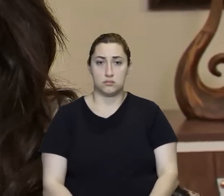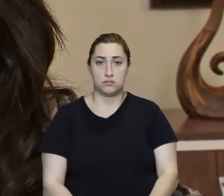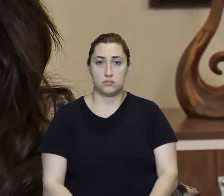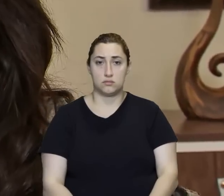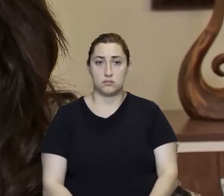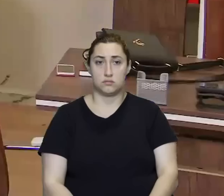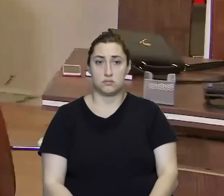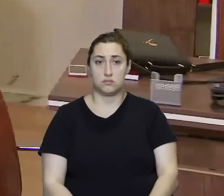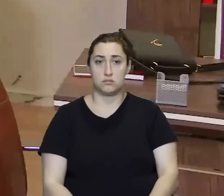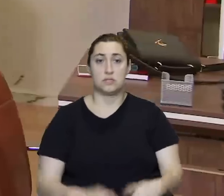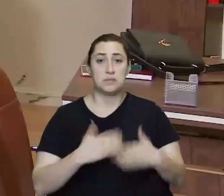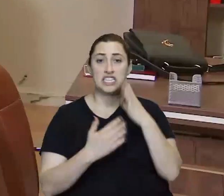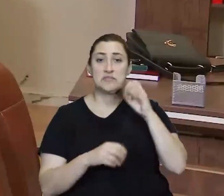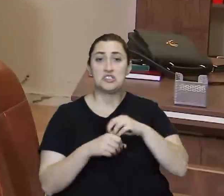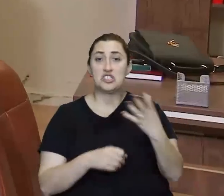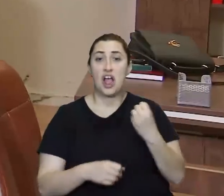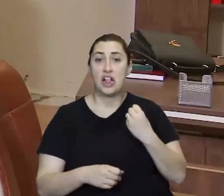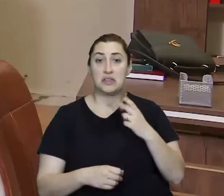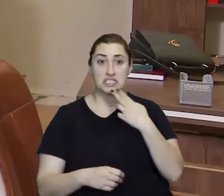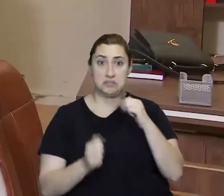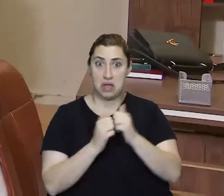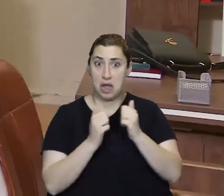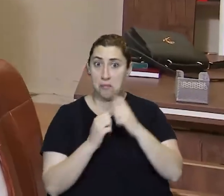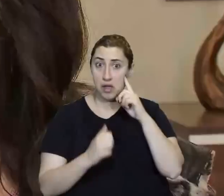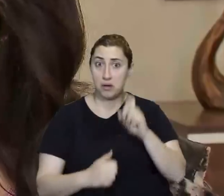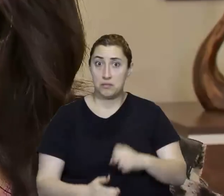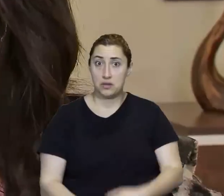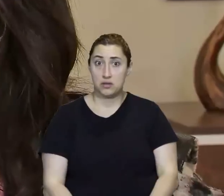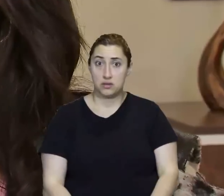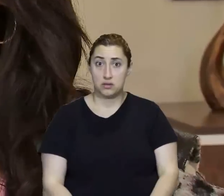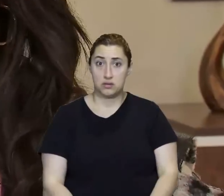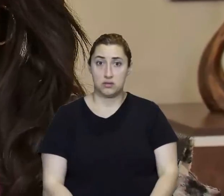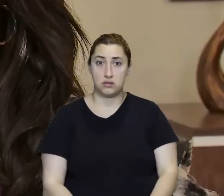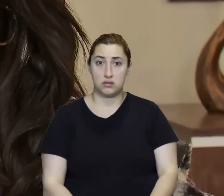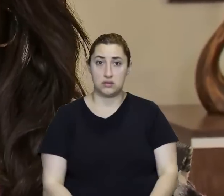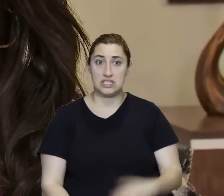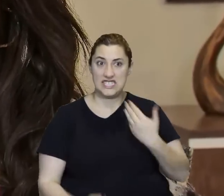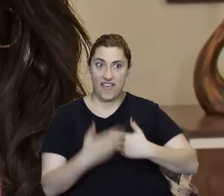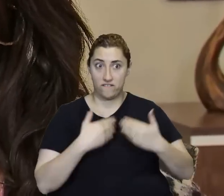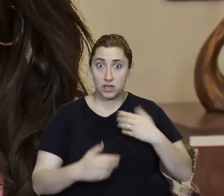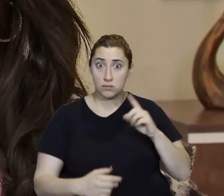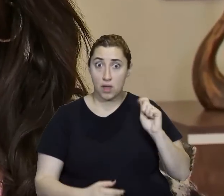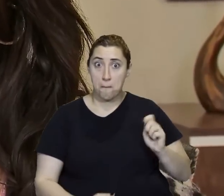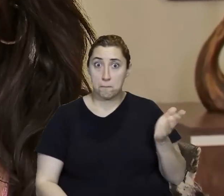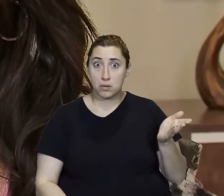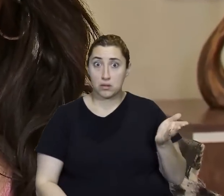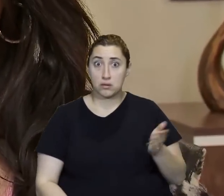Kim aldı ki biletleri? Bir kızla falan mı gidiyor? Yoksa sevgilisi mi vardı?